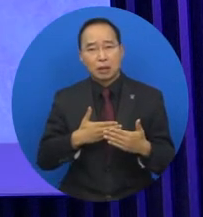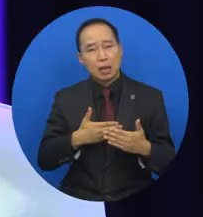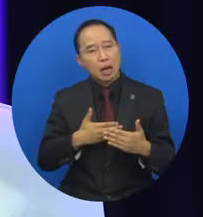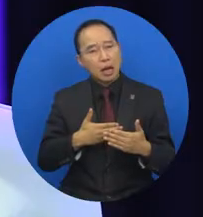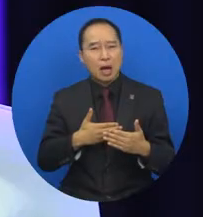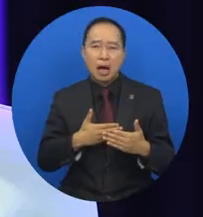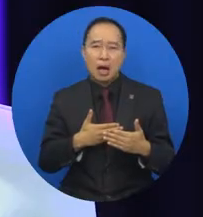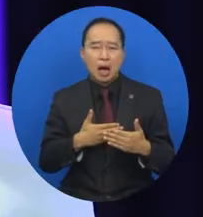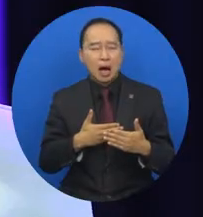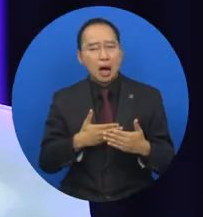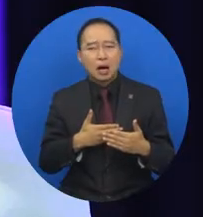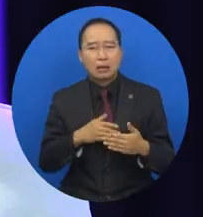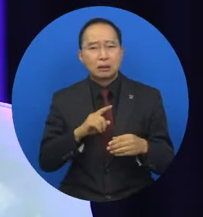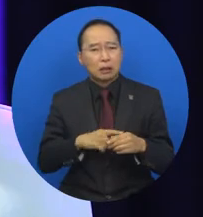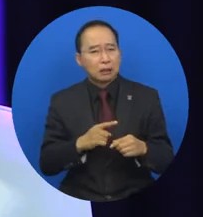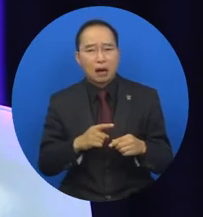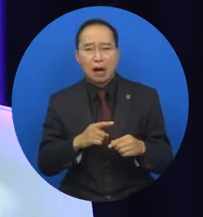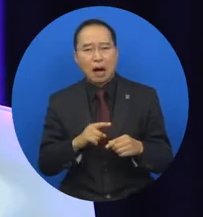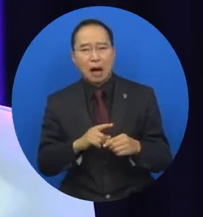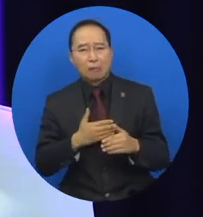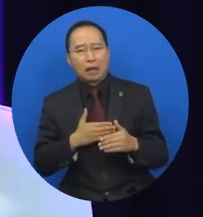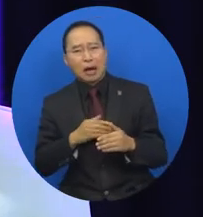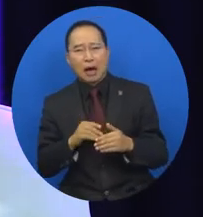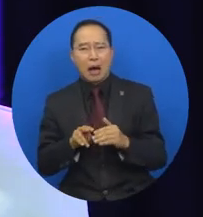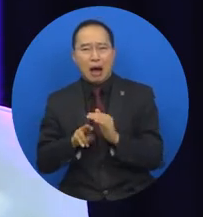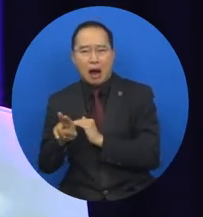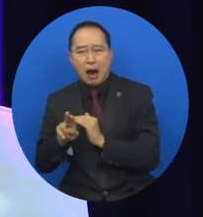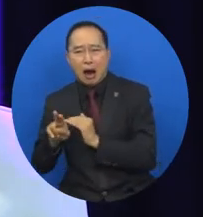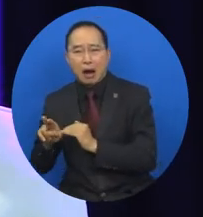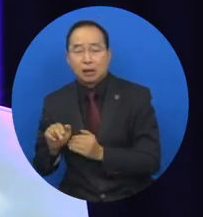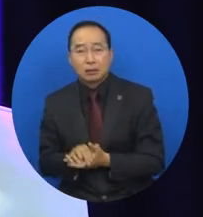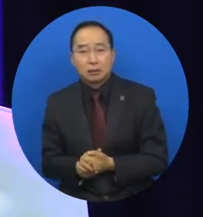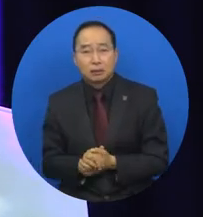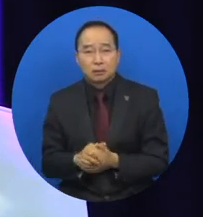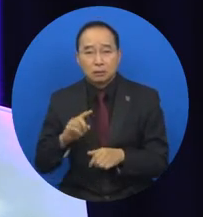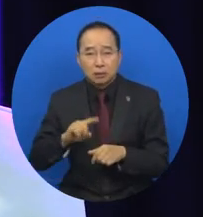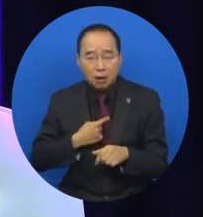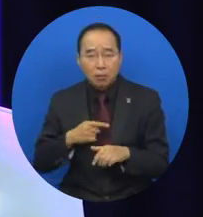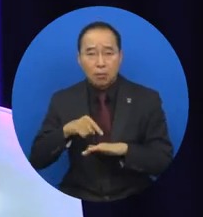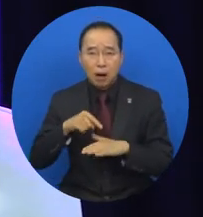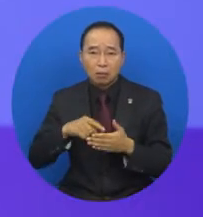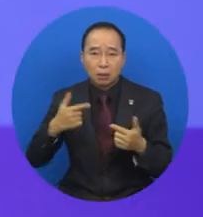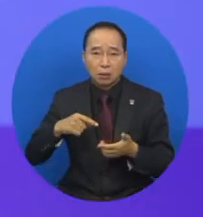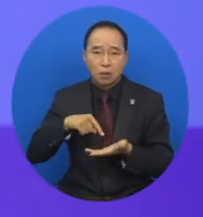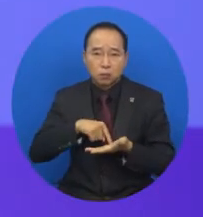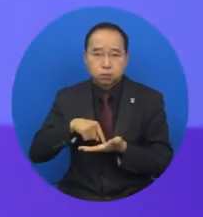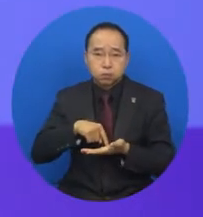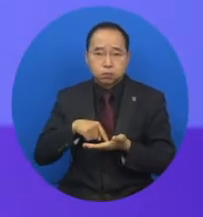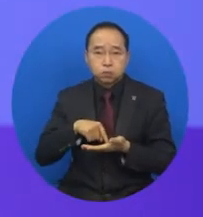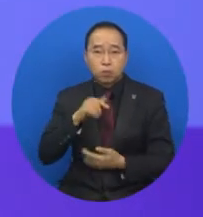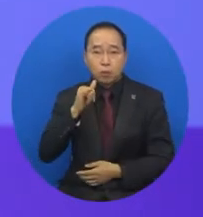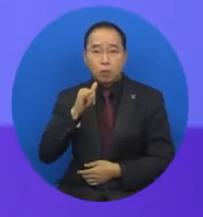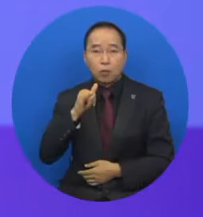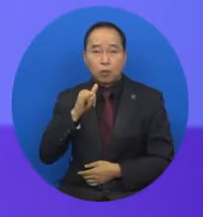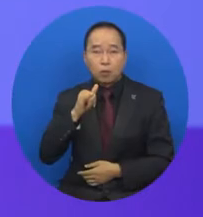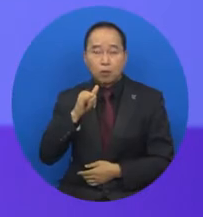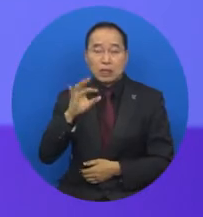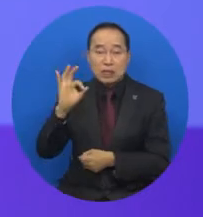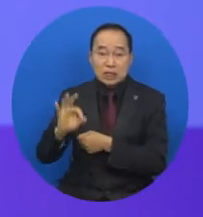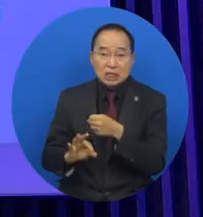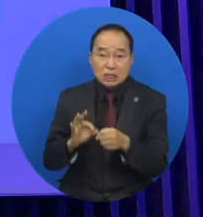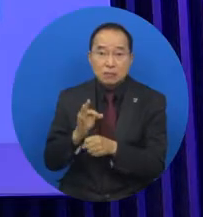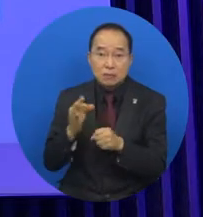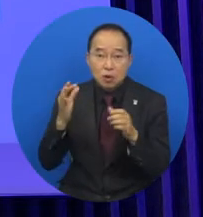저는 불안을 직면하지 못하고 계속 회피하면서 고독이란 단어가